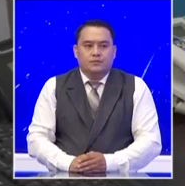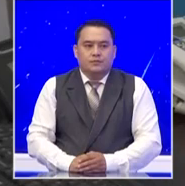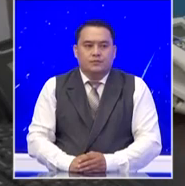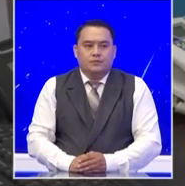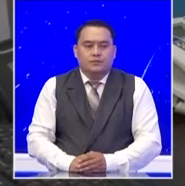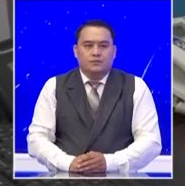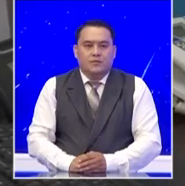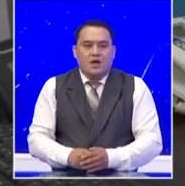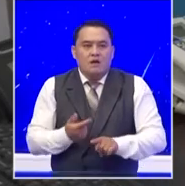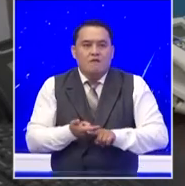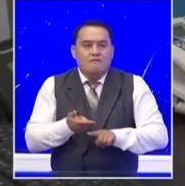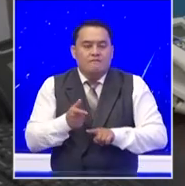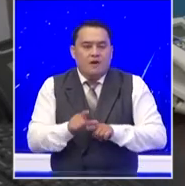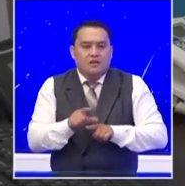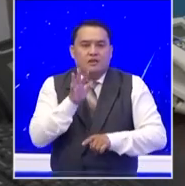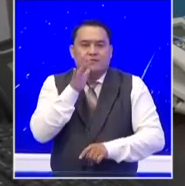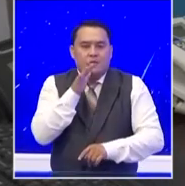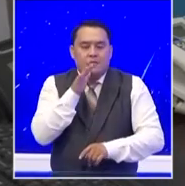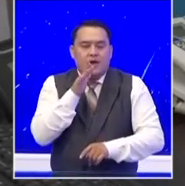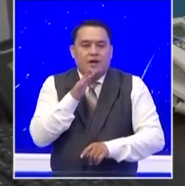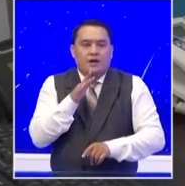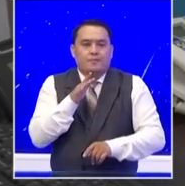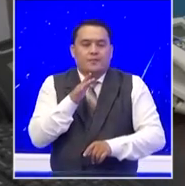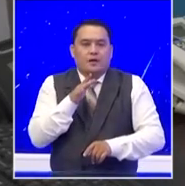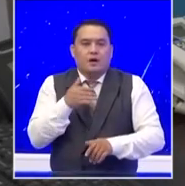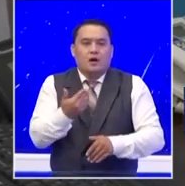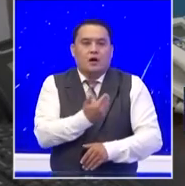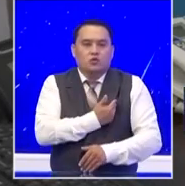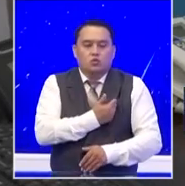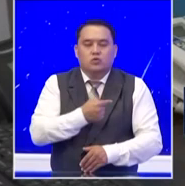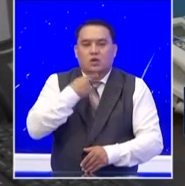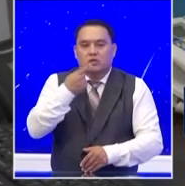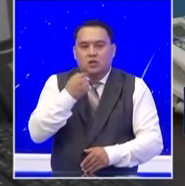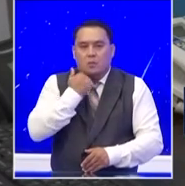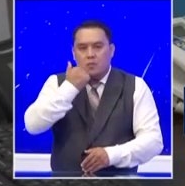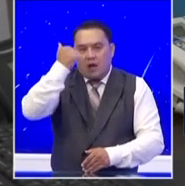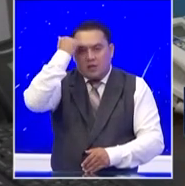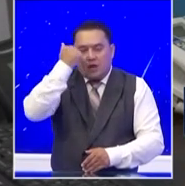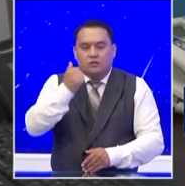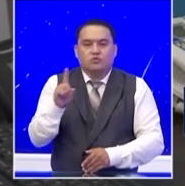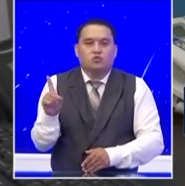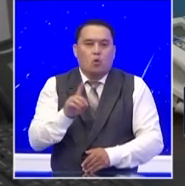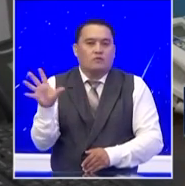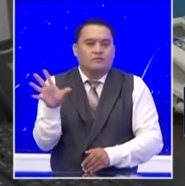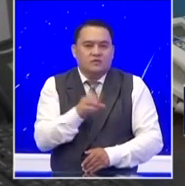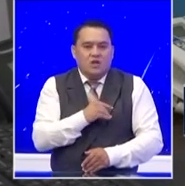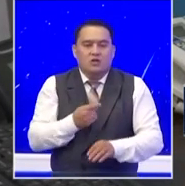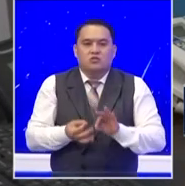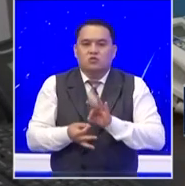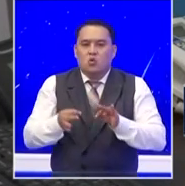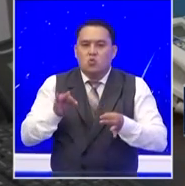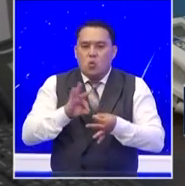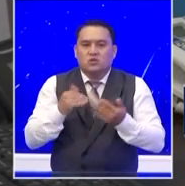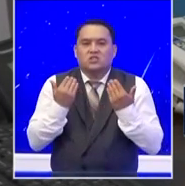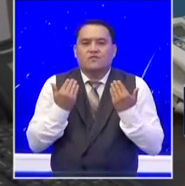В это непростое время, период пандемии, хотелось бы все-таки выразить свою благодарность, что, несмотря на все вот эти сложности